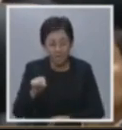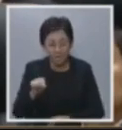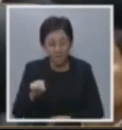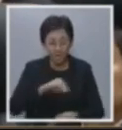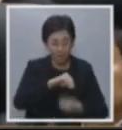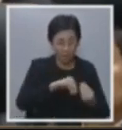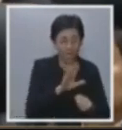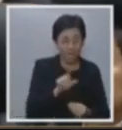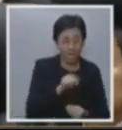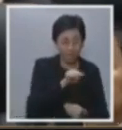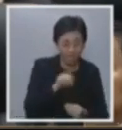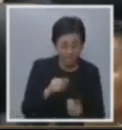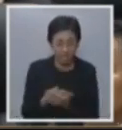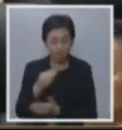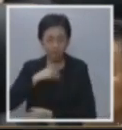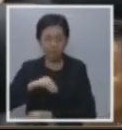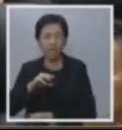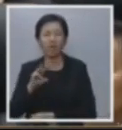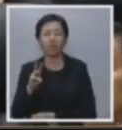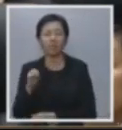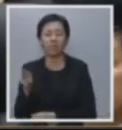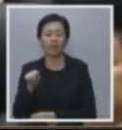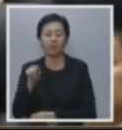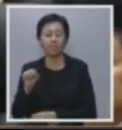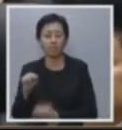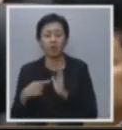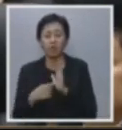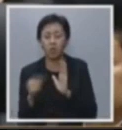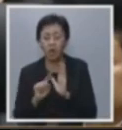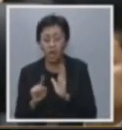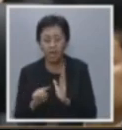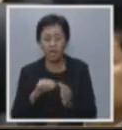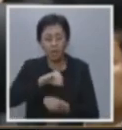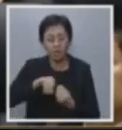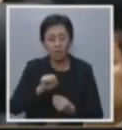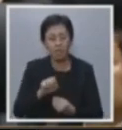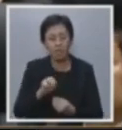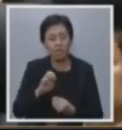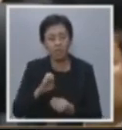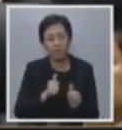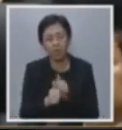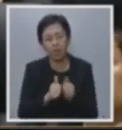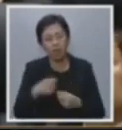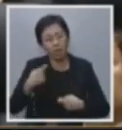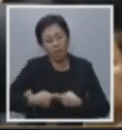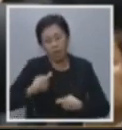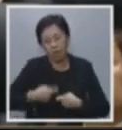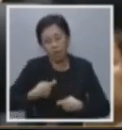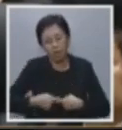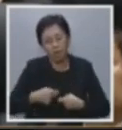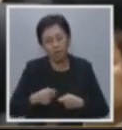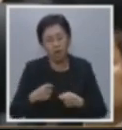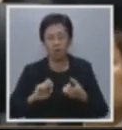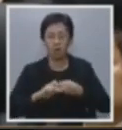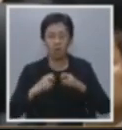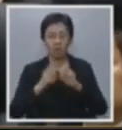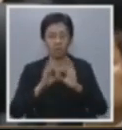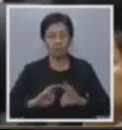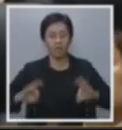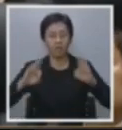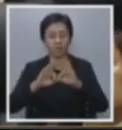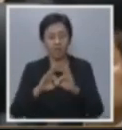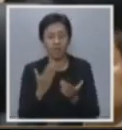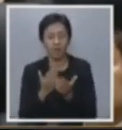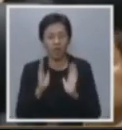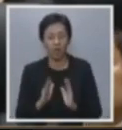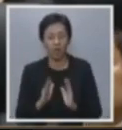ค่ 5% เท่านั้นตรงนี้สะท้อนให้เห็นนะครับว่า SME เราแข่งขันไม่ได้และเป็นเหตุผลสำคัญที่ทำให้ผู้ประกอบการเองไม่ลง